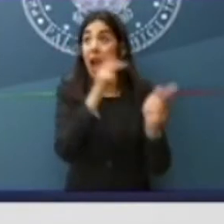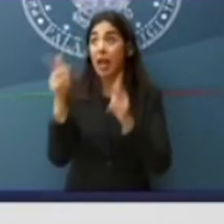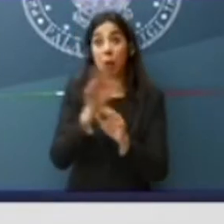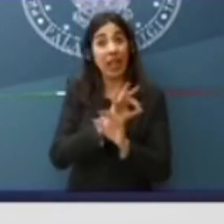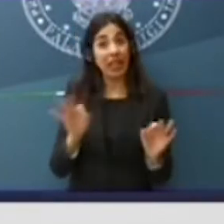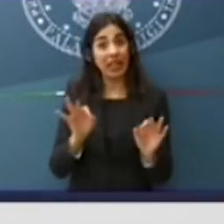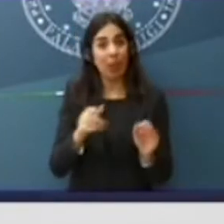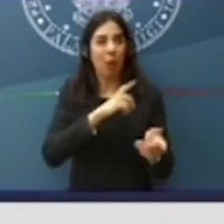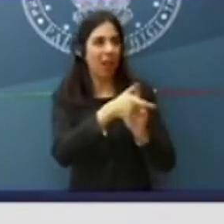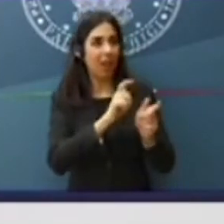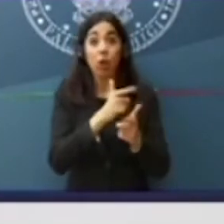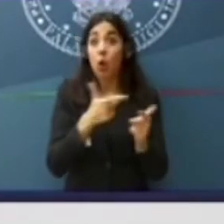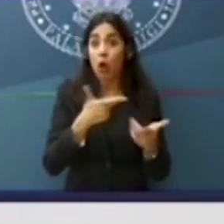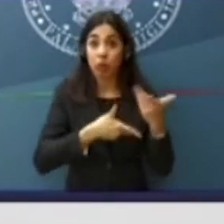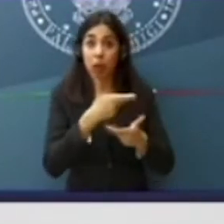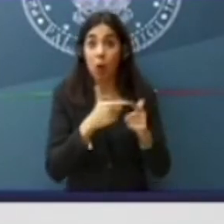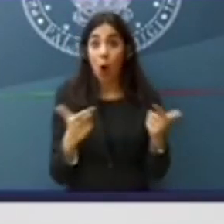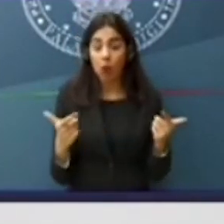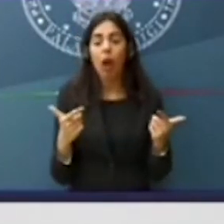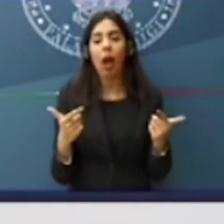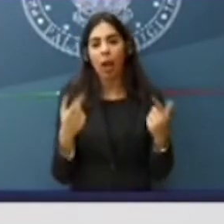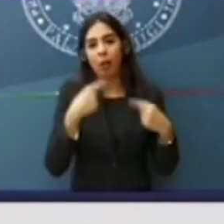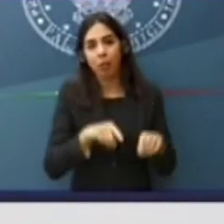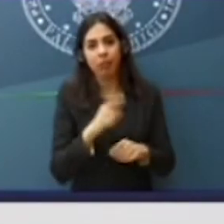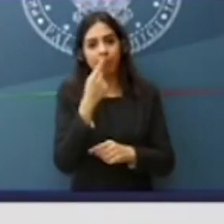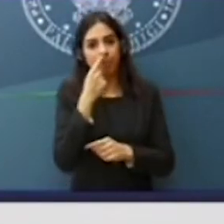sul figlio e così via. A me ha fatto